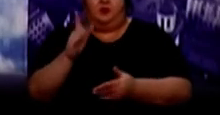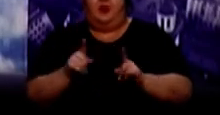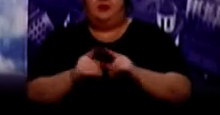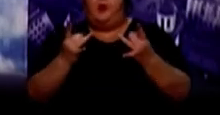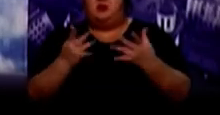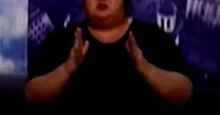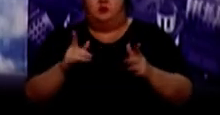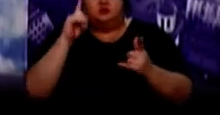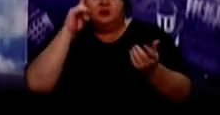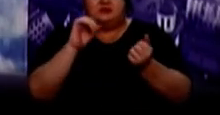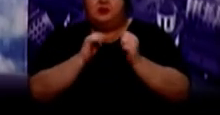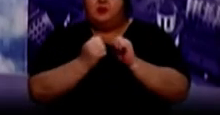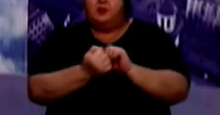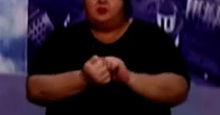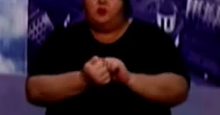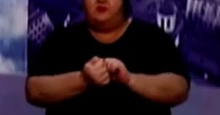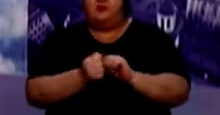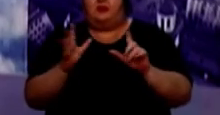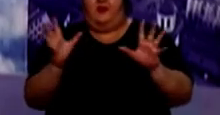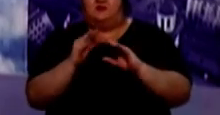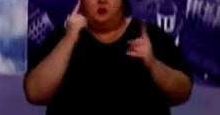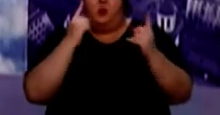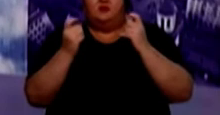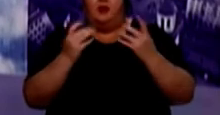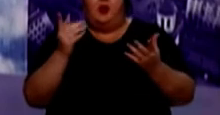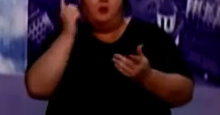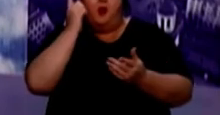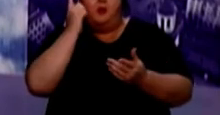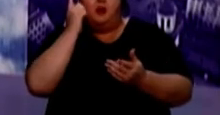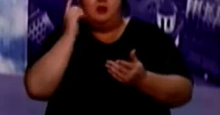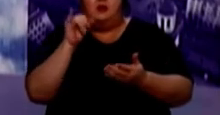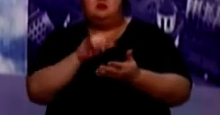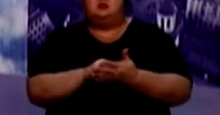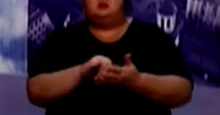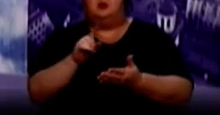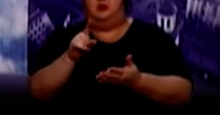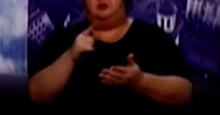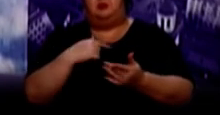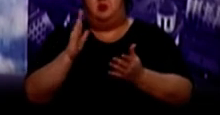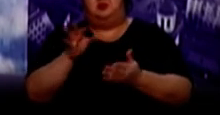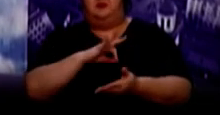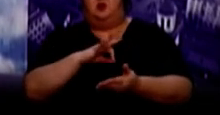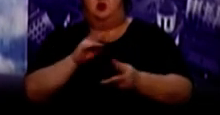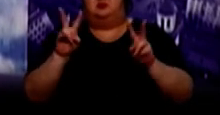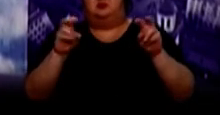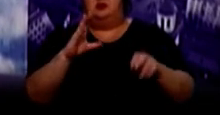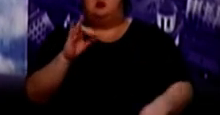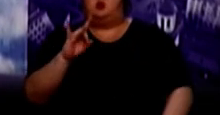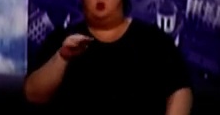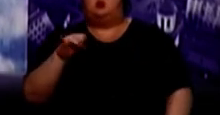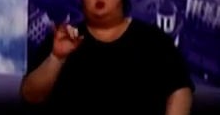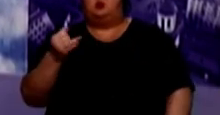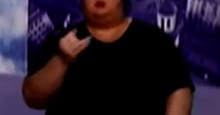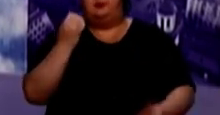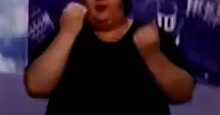буде запам'ятовувати всю інформацію. Які мобільні додатки ви плануєте брати? От якраз «Сортуй». Так що. Дякую